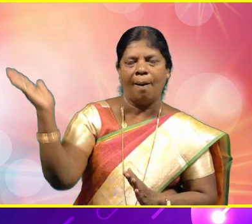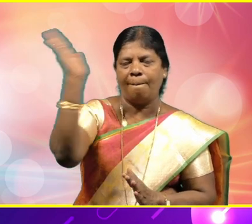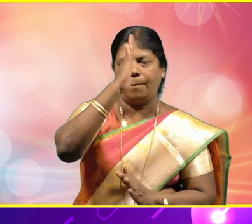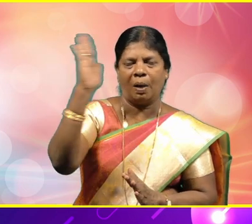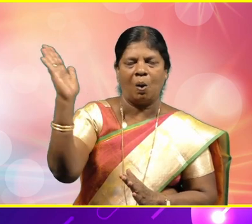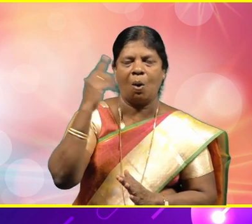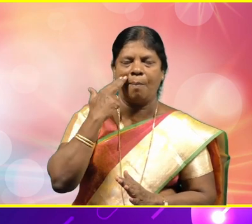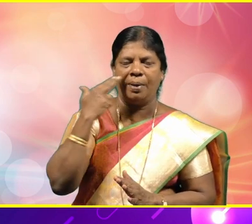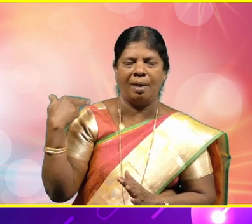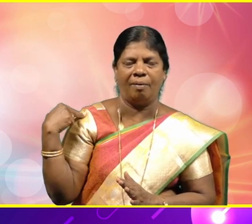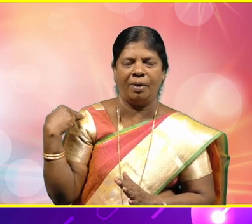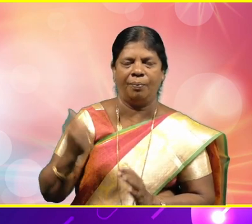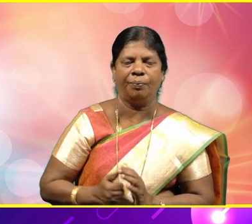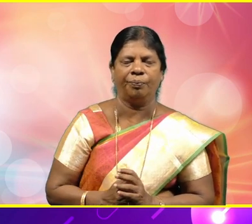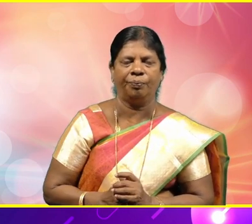பரலோக தந்தையே,